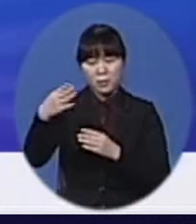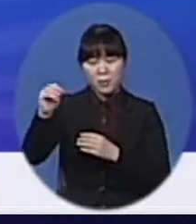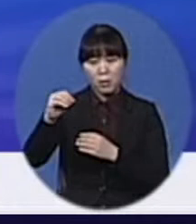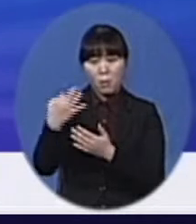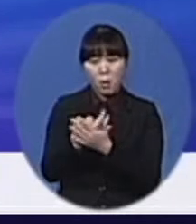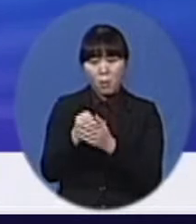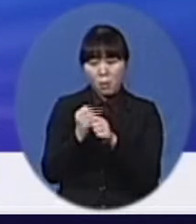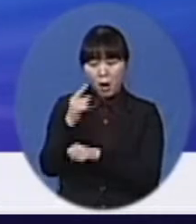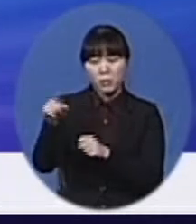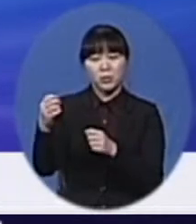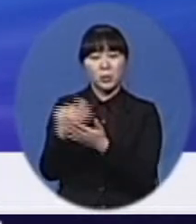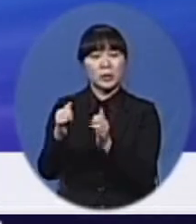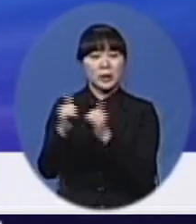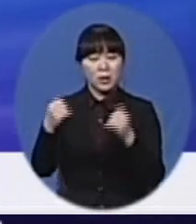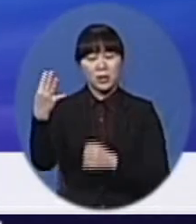원을 초과하는 소득자